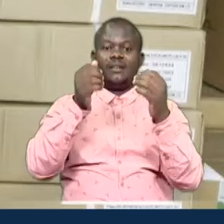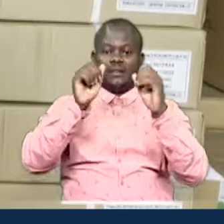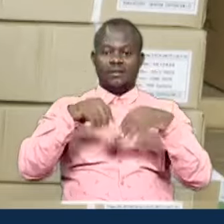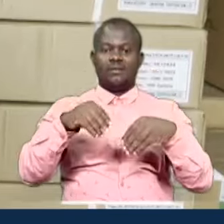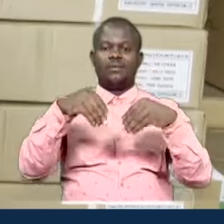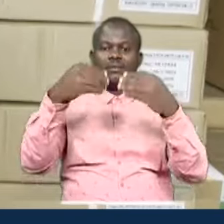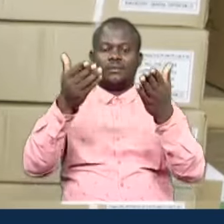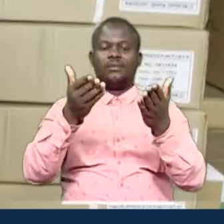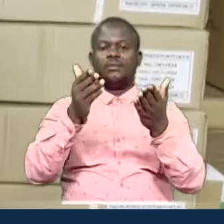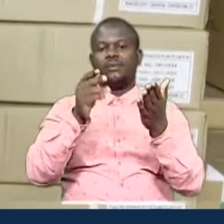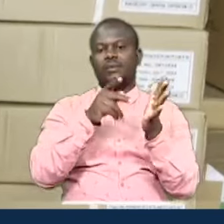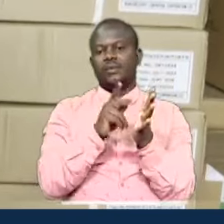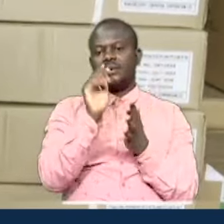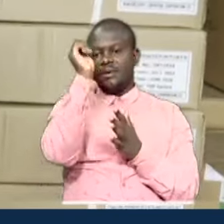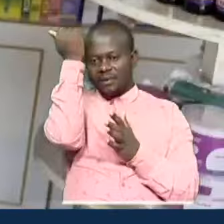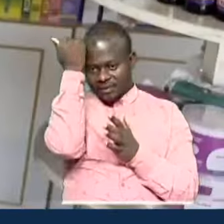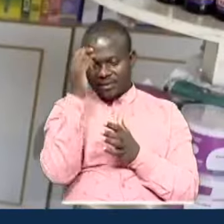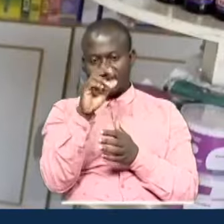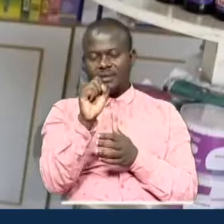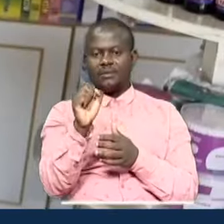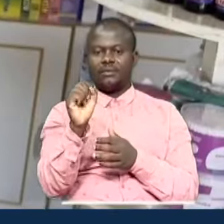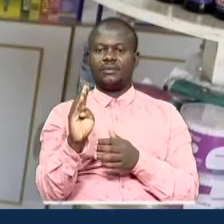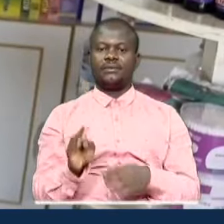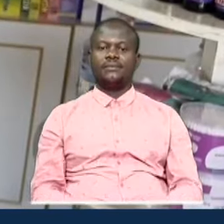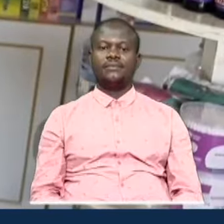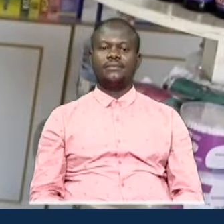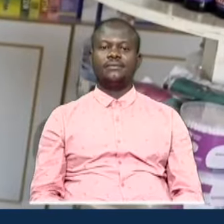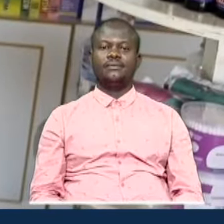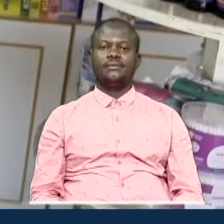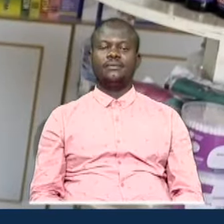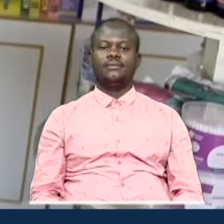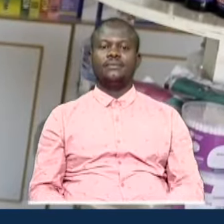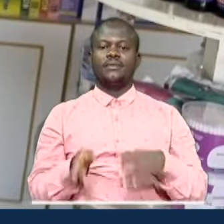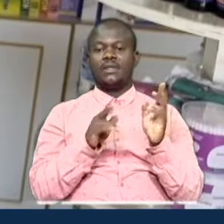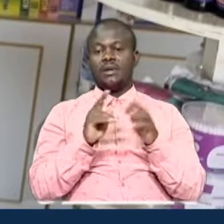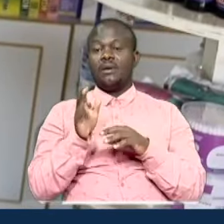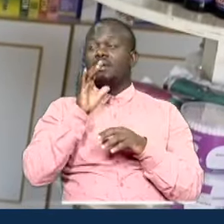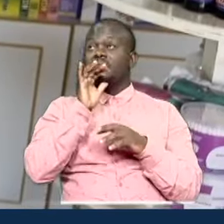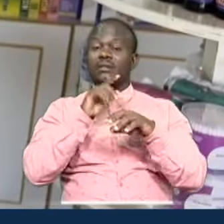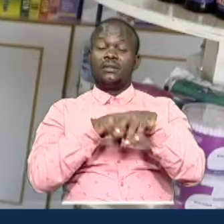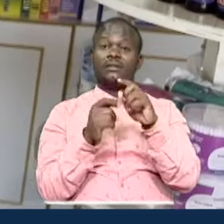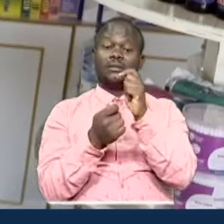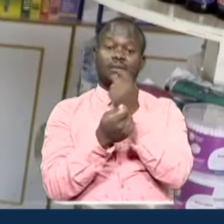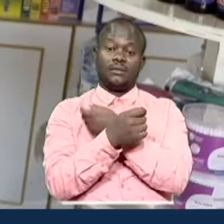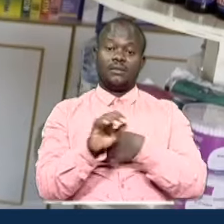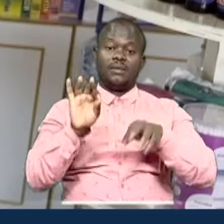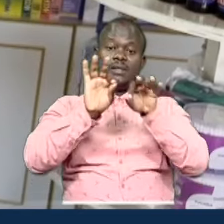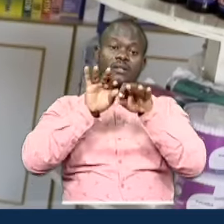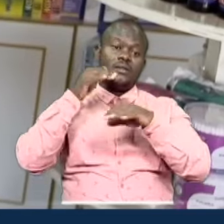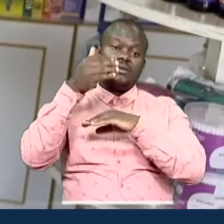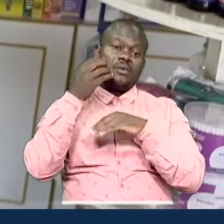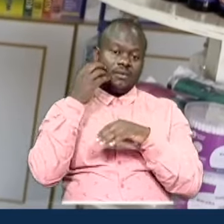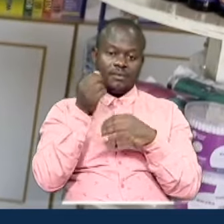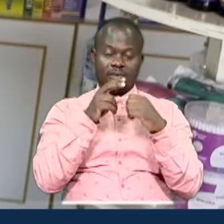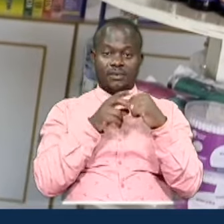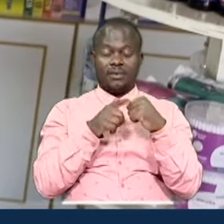yahabwa abishingirwa na RSSB. Twe tugategereza igihe n'ubundi bazongera guhindurira ibiciro nyuma y'ayo mezi atandatu. Ubwo